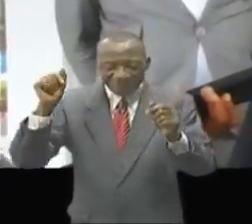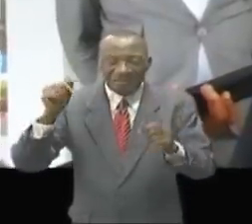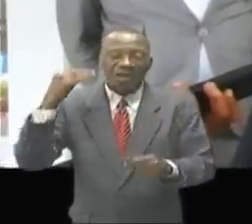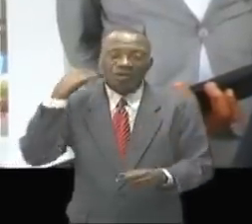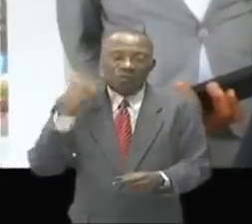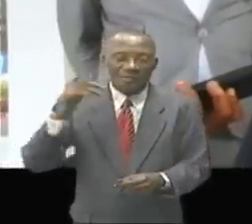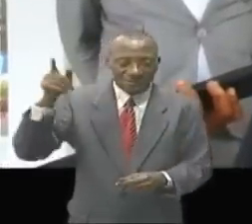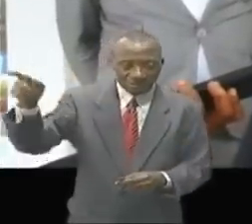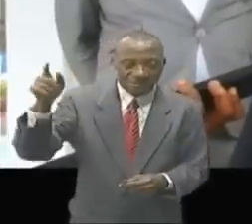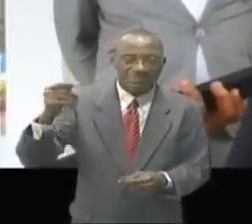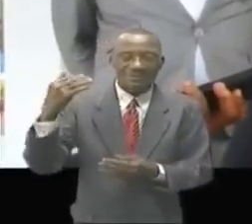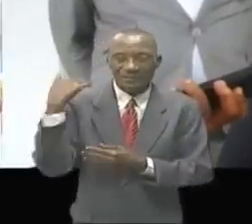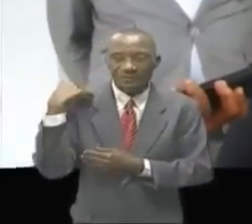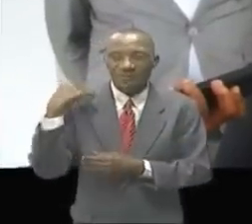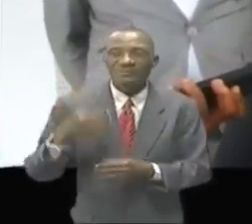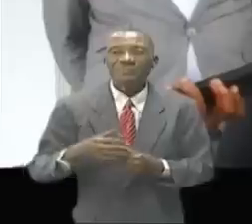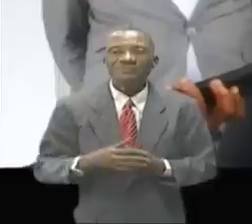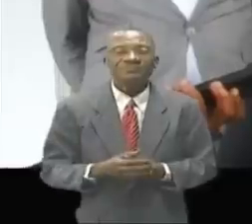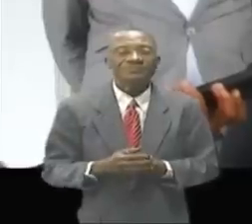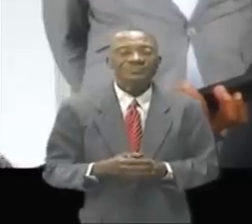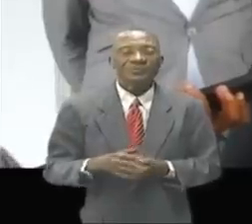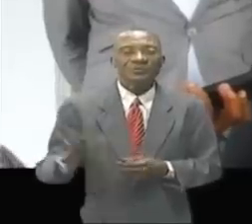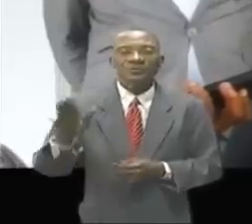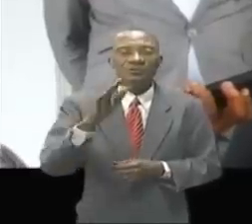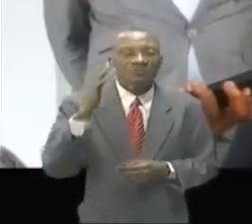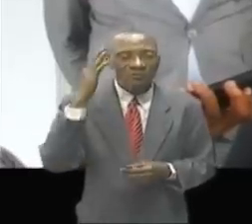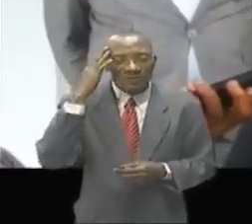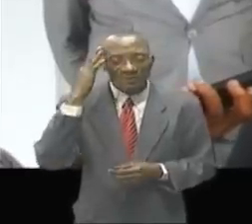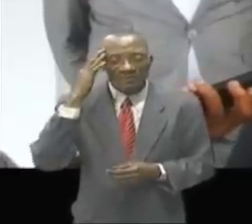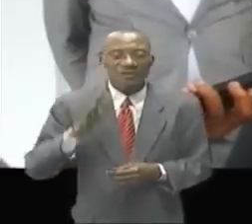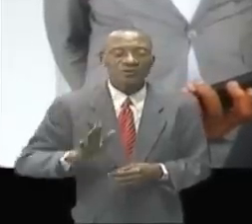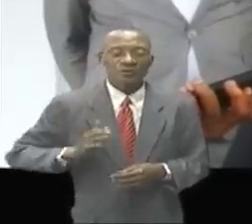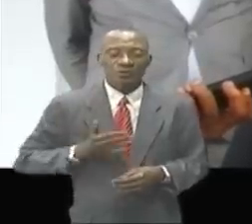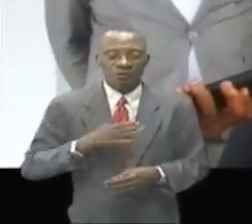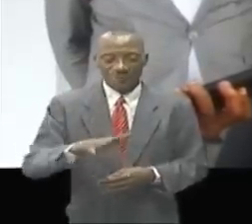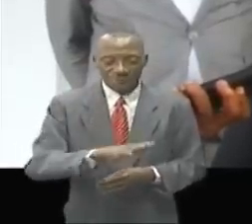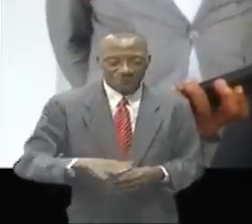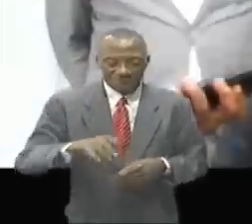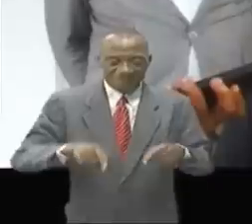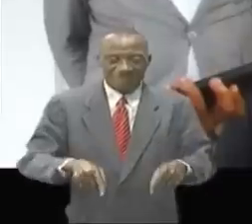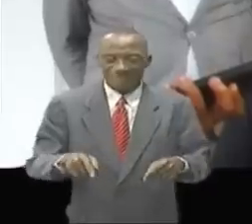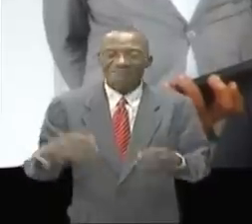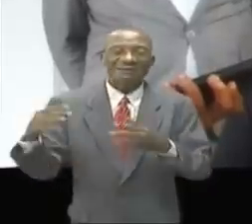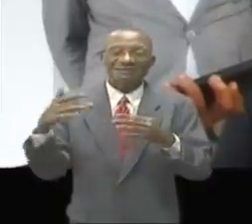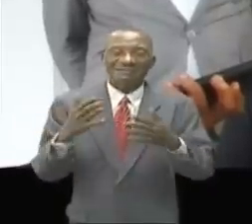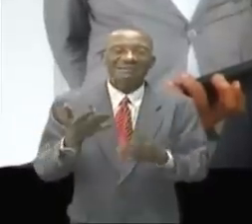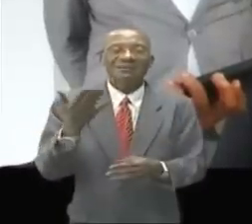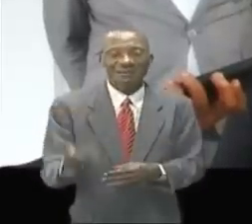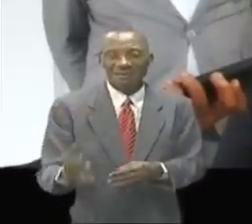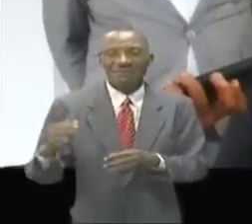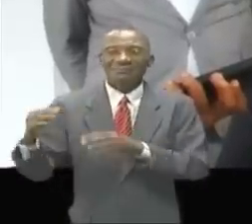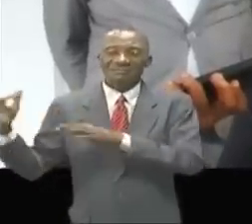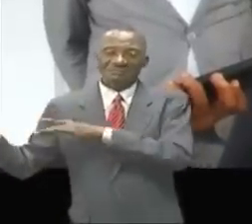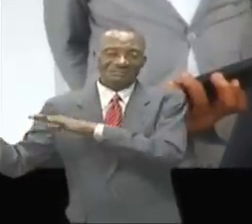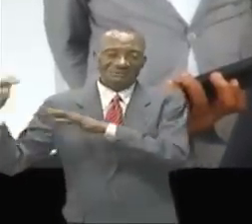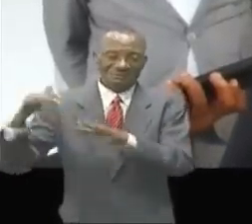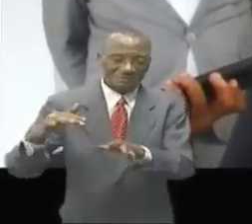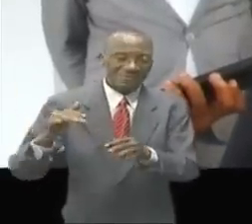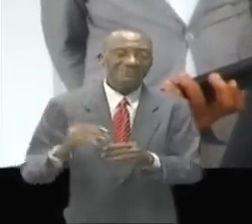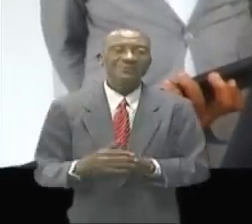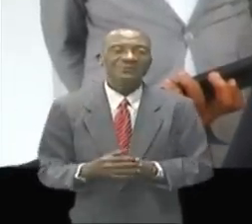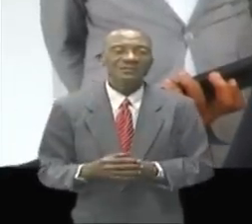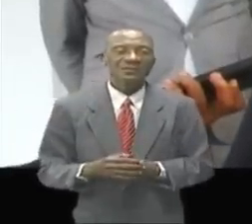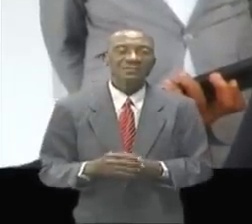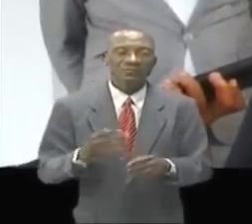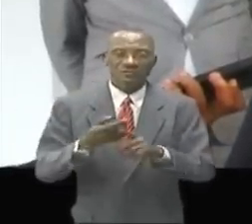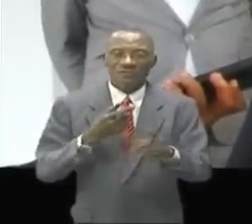notre pays actuellement est victime d'une agression. Une agression par une